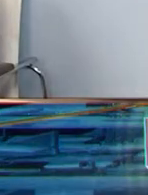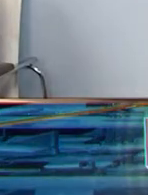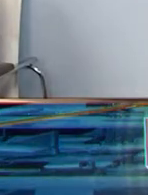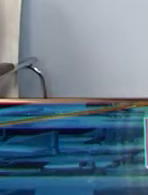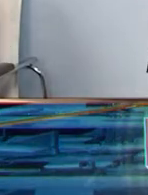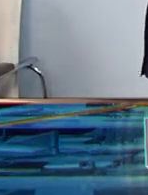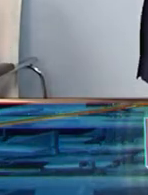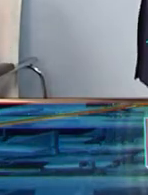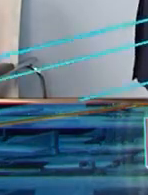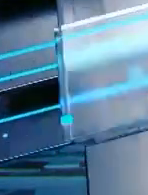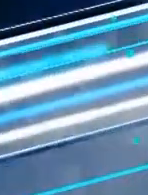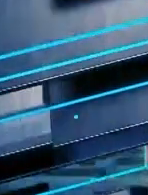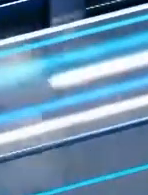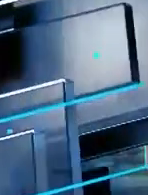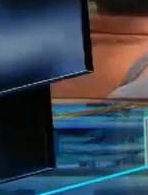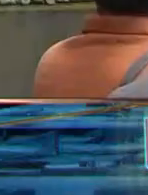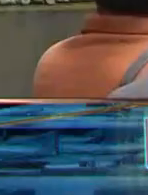өткізді.